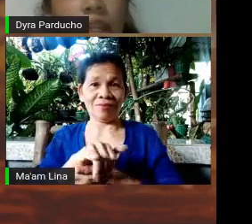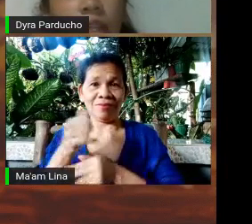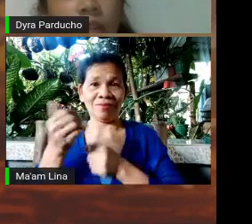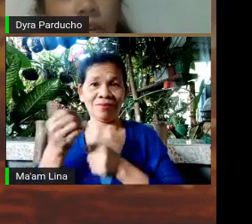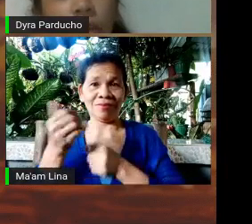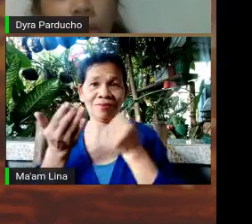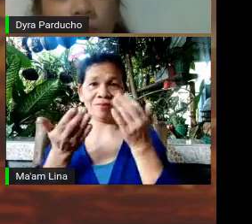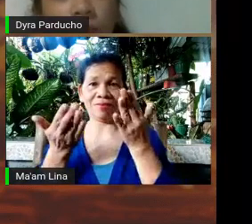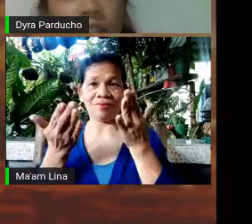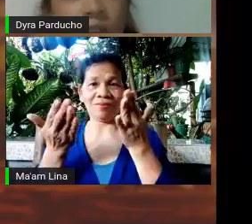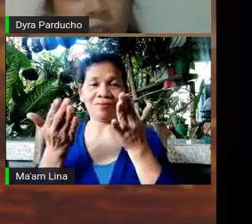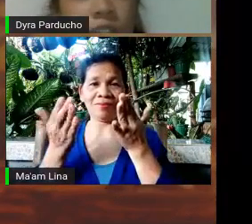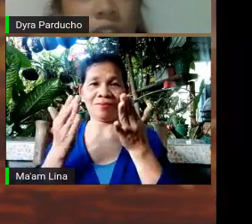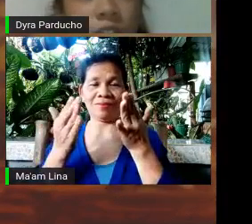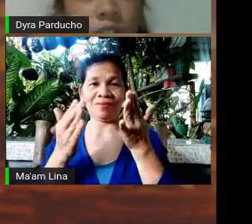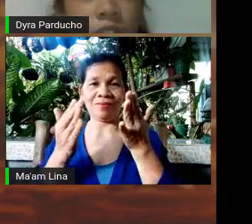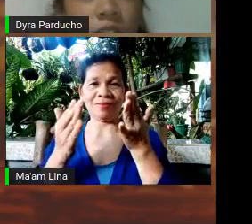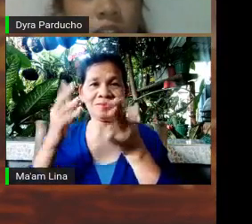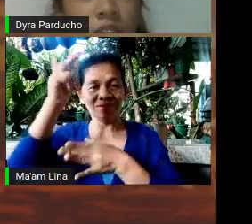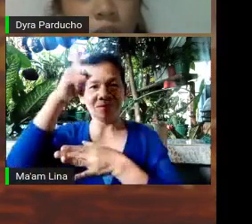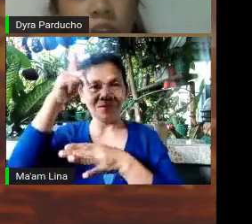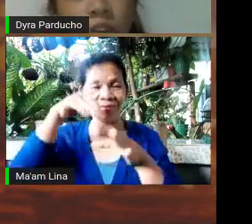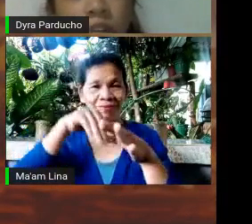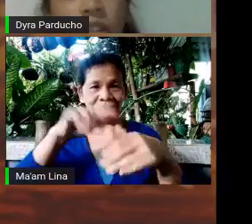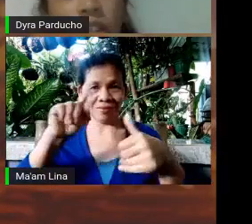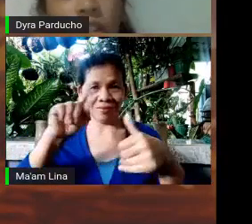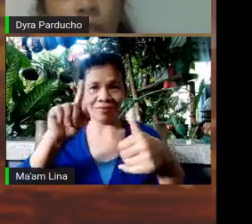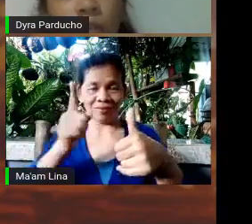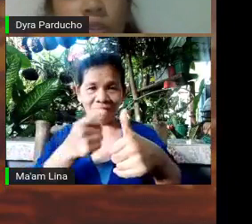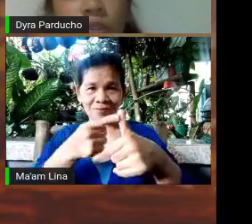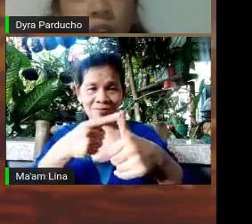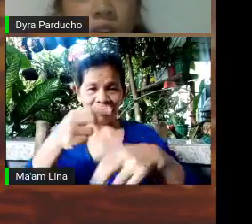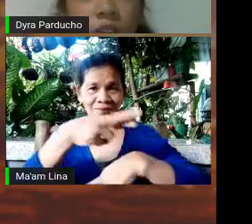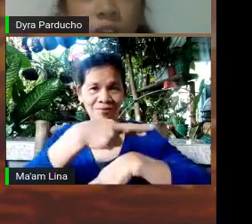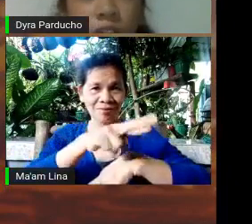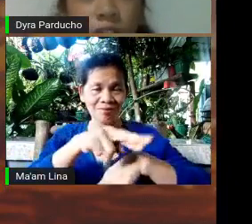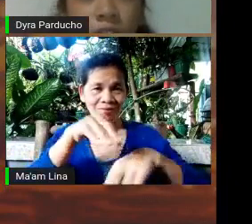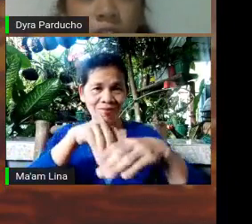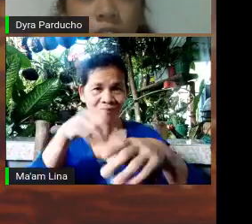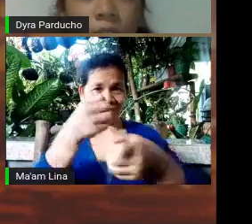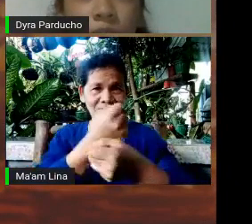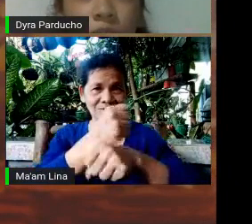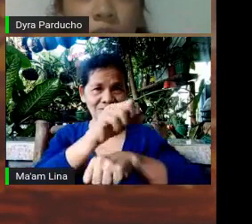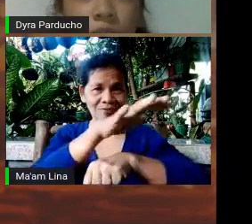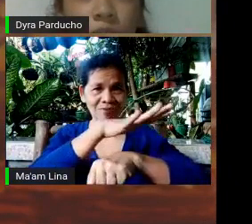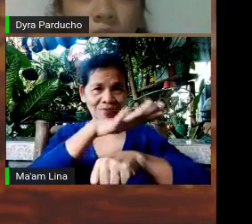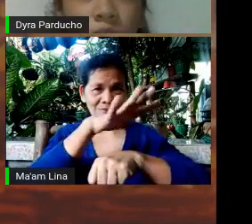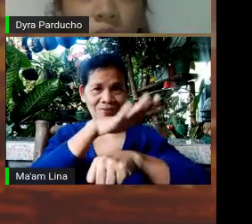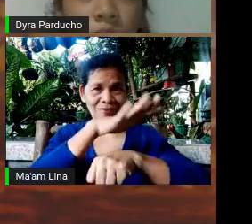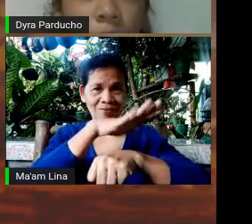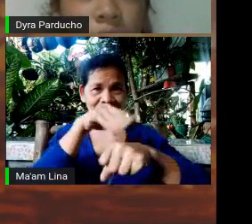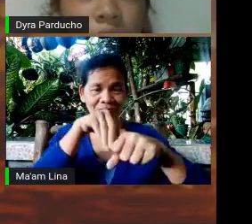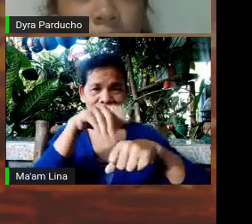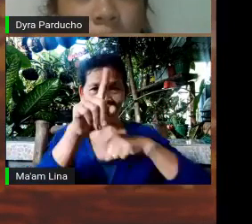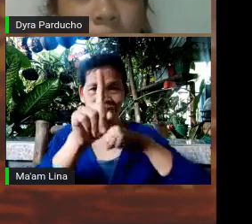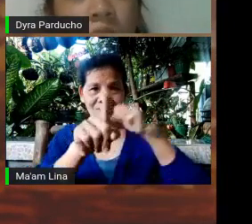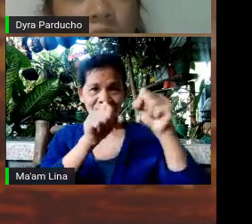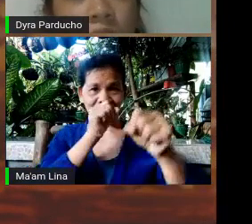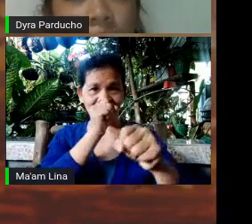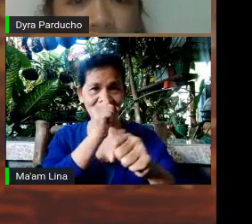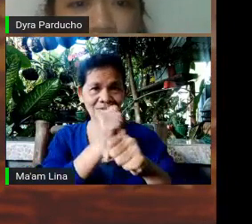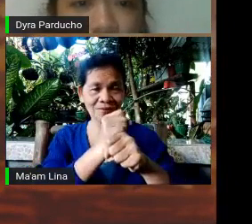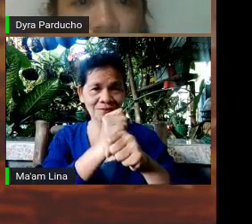Ang paglilingkod ng pari sa unang silid ng sanktuaryo sa buong taon sa loob ng